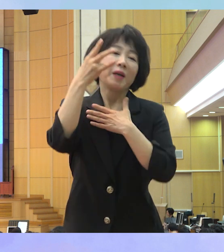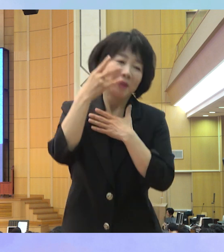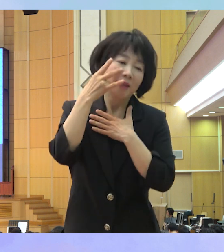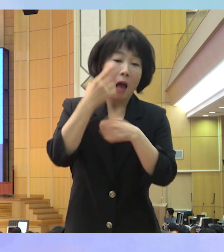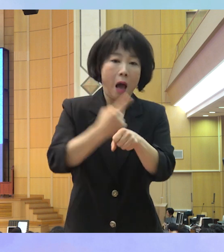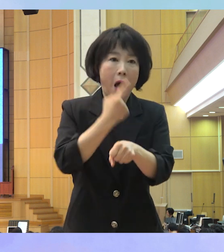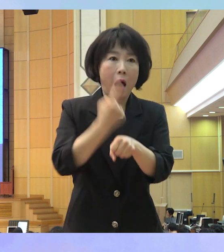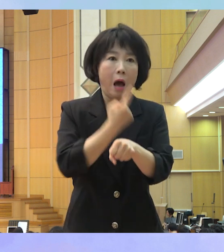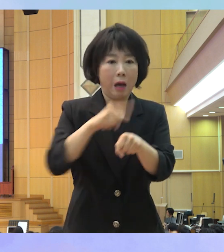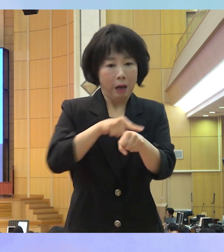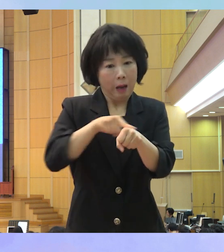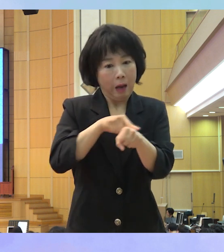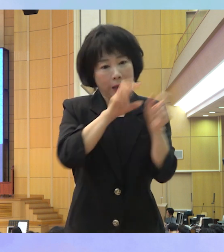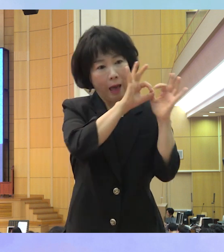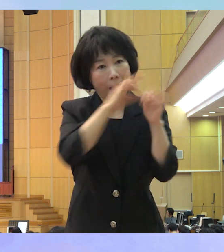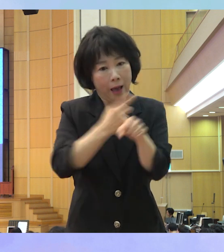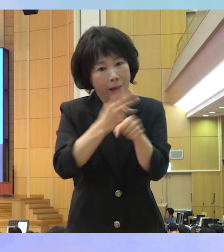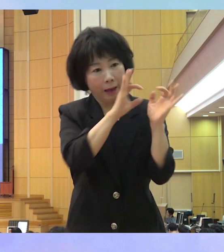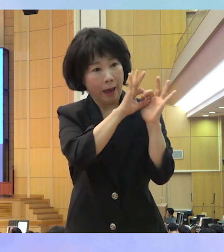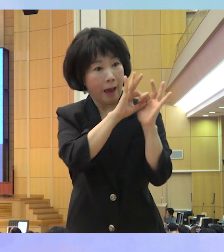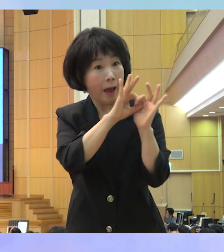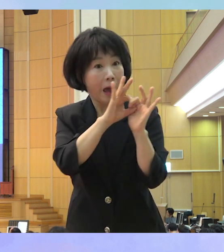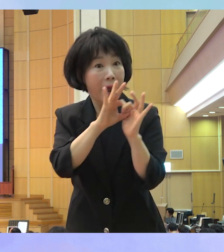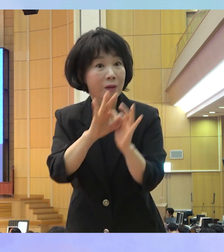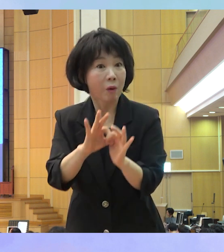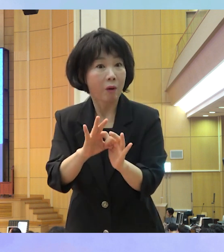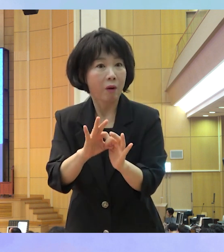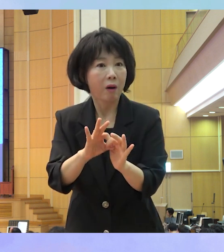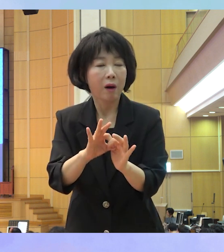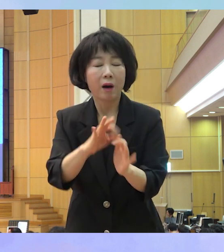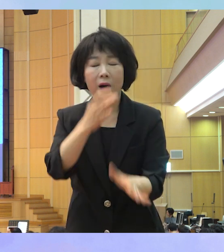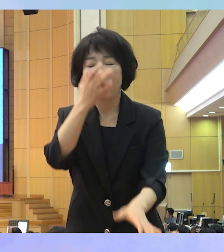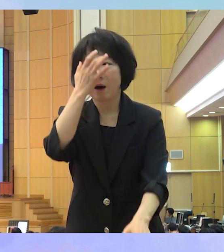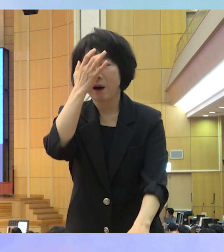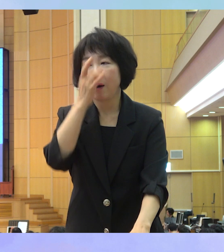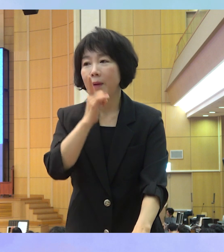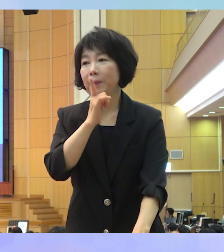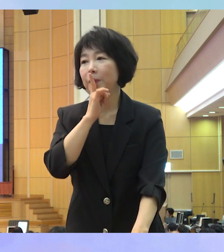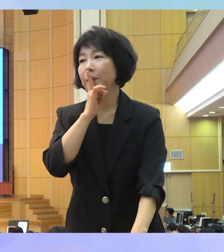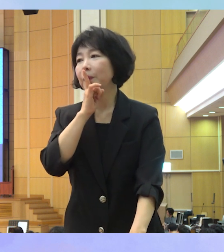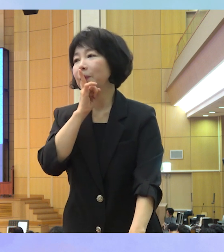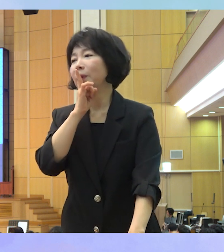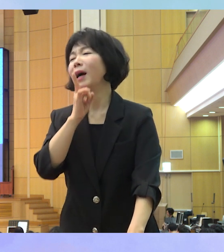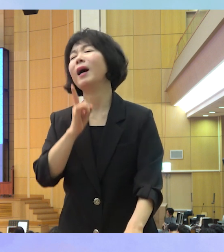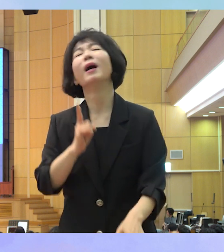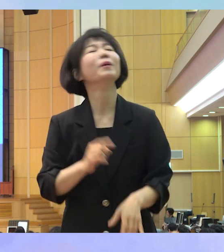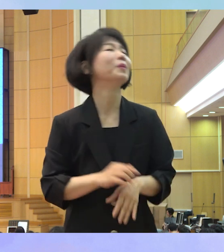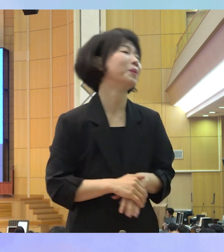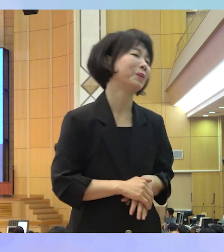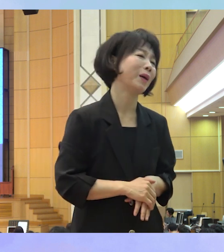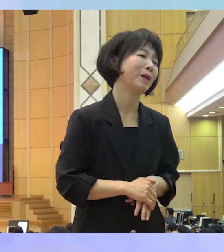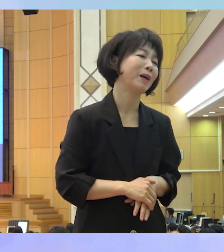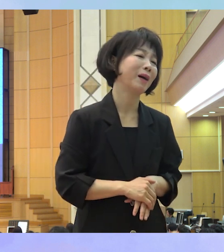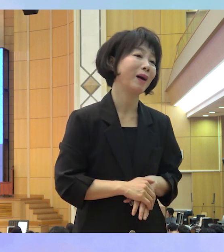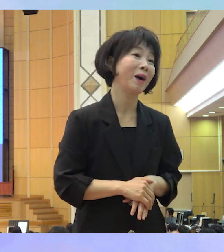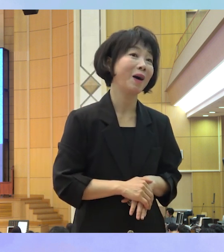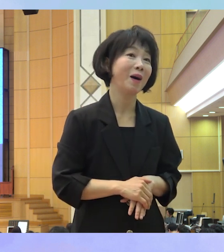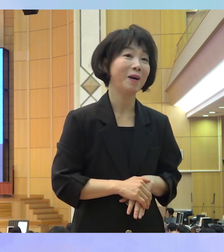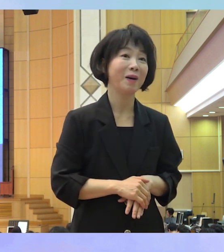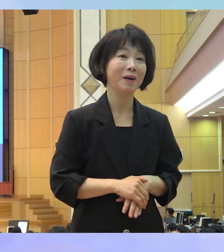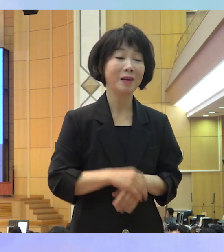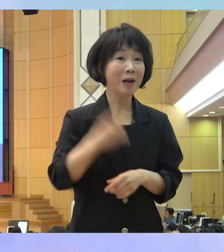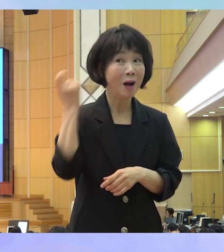1시간 2시간을 말씀하시는 거예요. 근데 정말 재밌어서 들었어요. 재밌어서. 그런데 그렇게 좋아하시는